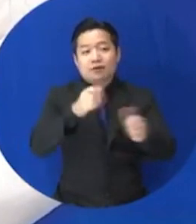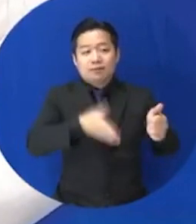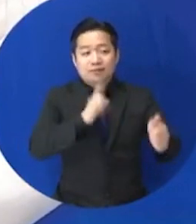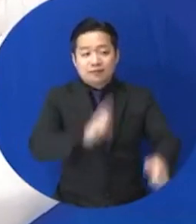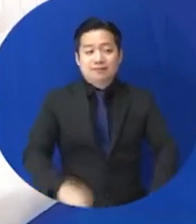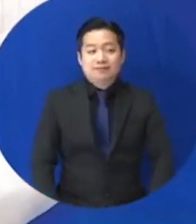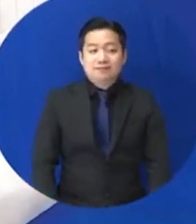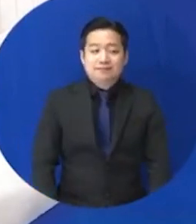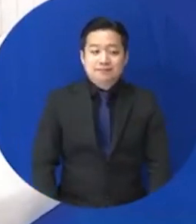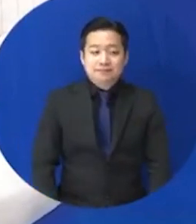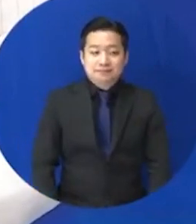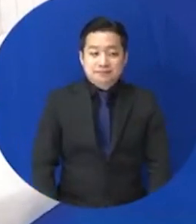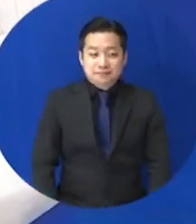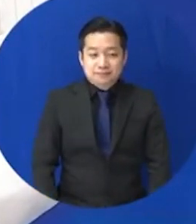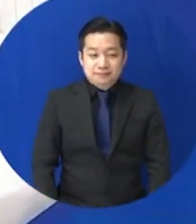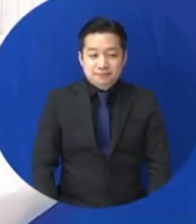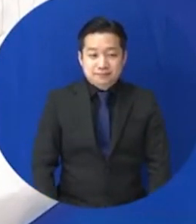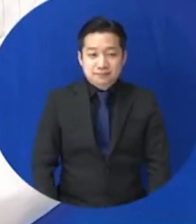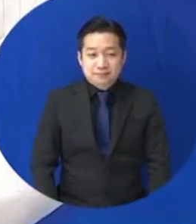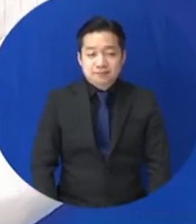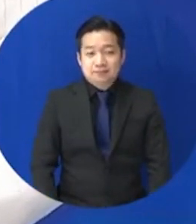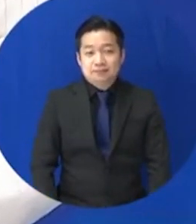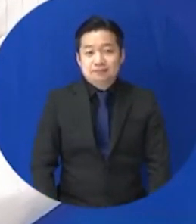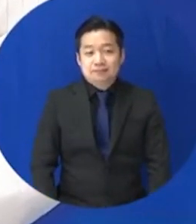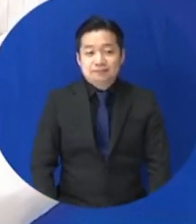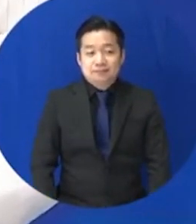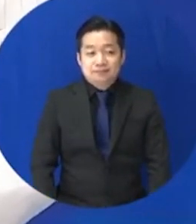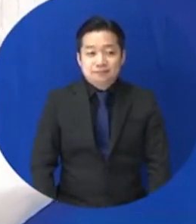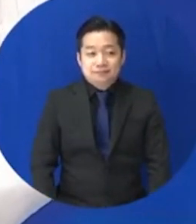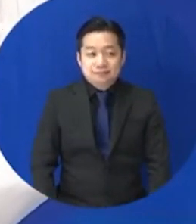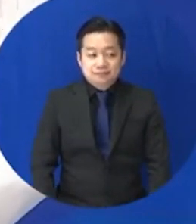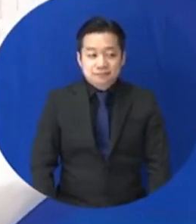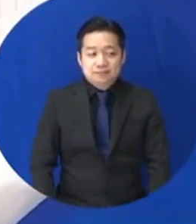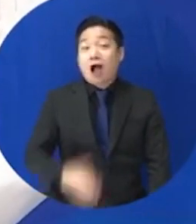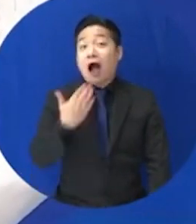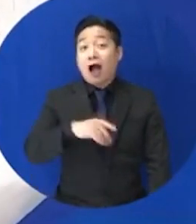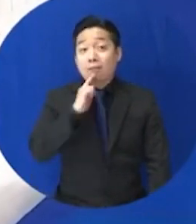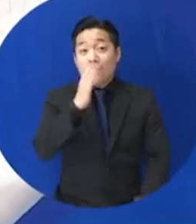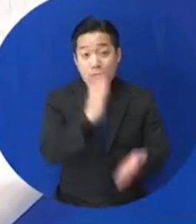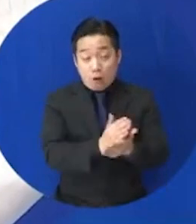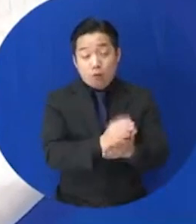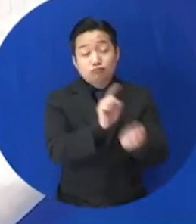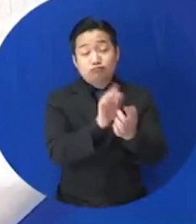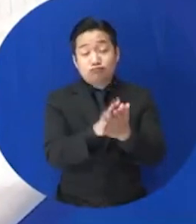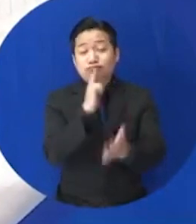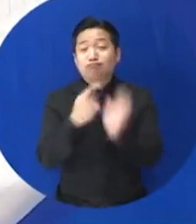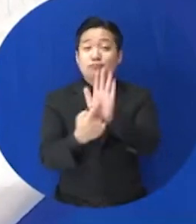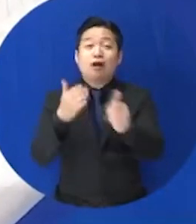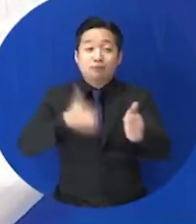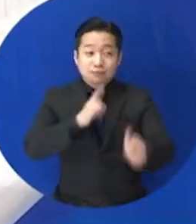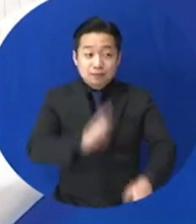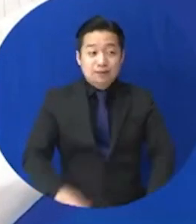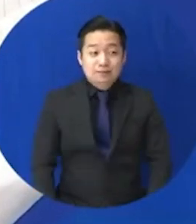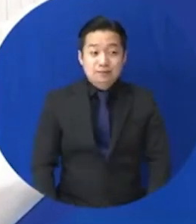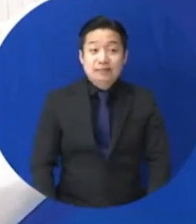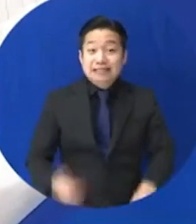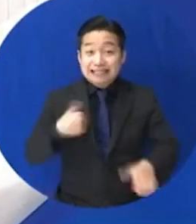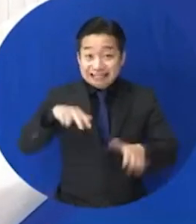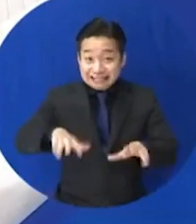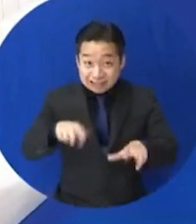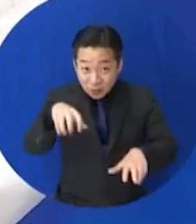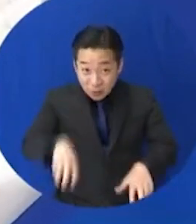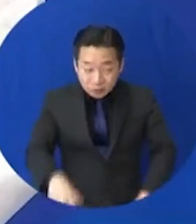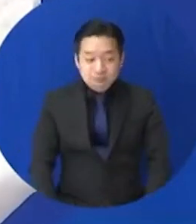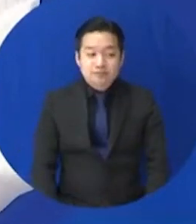주세요. 알겠습니다. 서명해 주세요라고 해 주세요. 네, 알겠습니다. 아니 알겠다가 아니고 직접 해 주시기 바랍니다. 아, 지금 이 자리에서요?